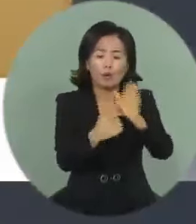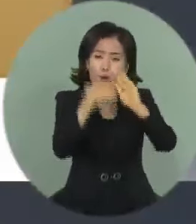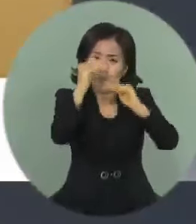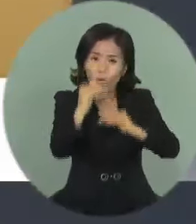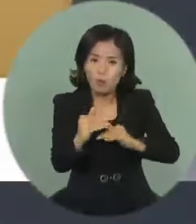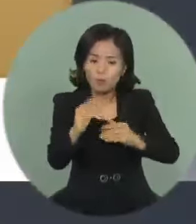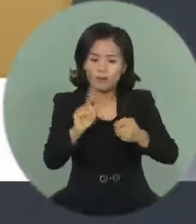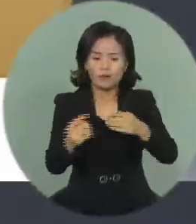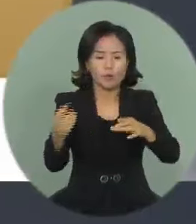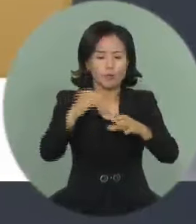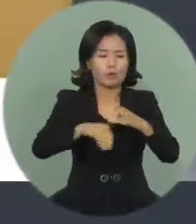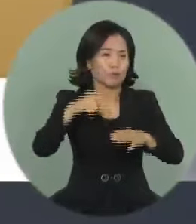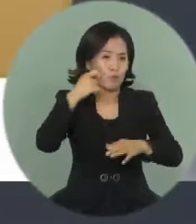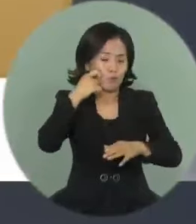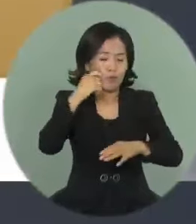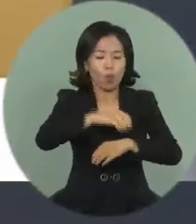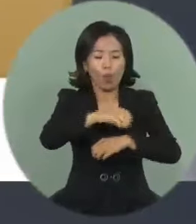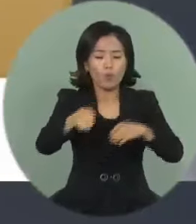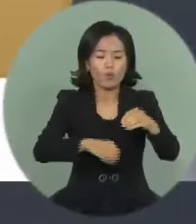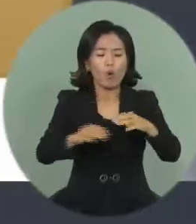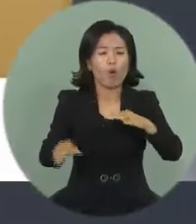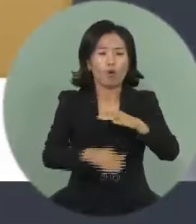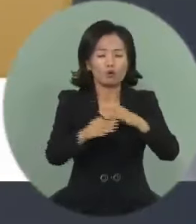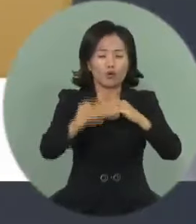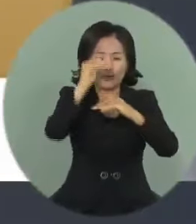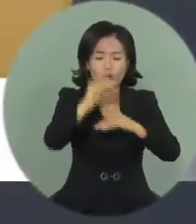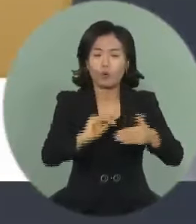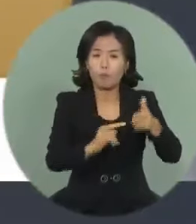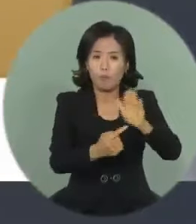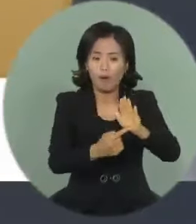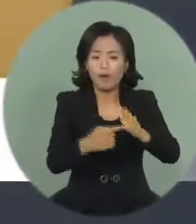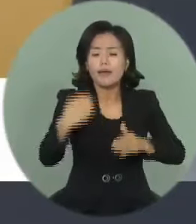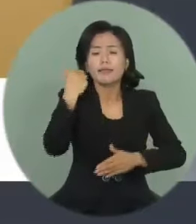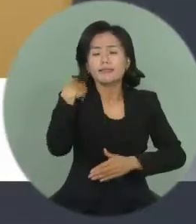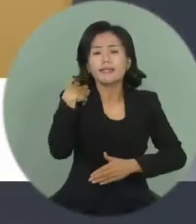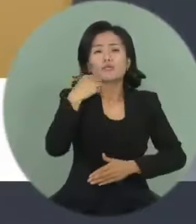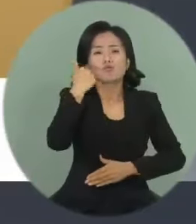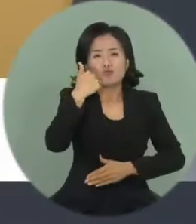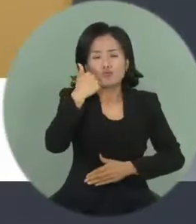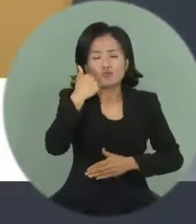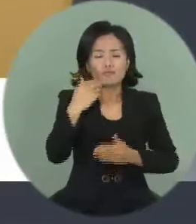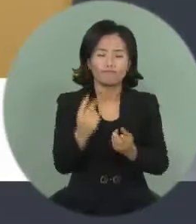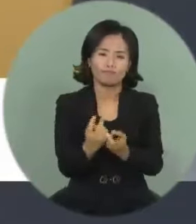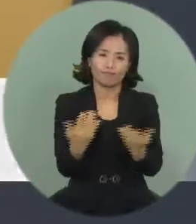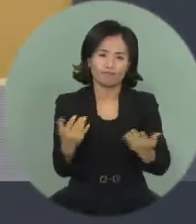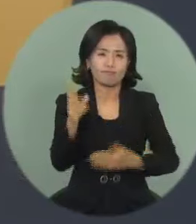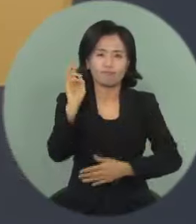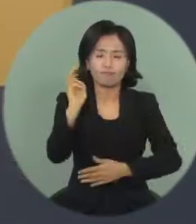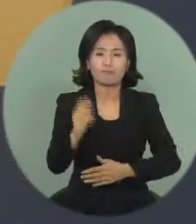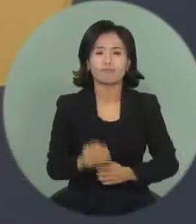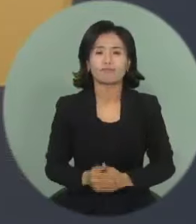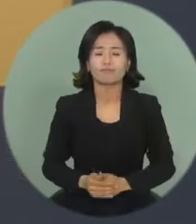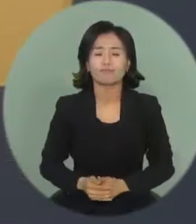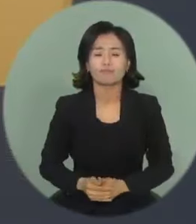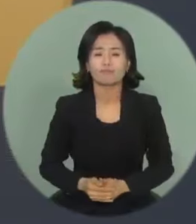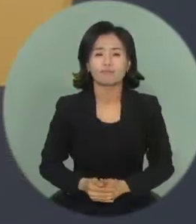못하고 오히려 후퇴한 내용의 초안을 공개했습니다 책임론이 불가피합니다이어서 임지은 기자가 한 걸음 더